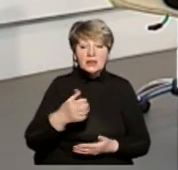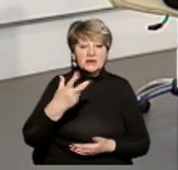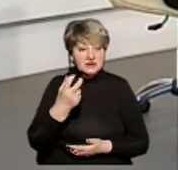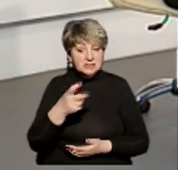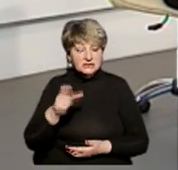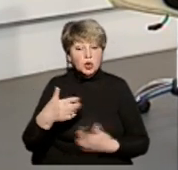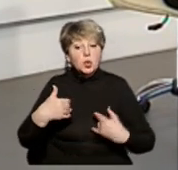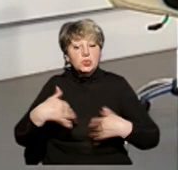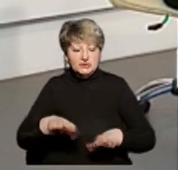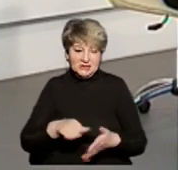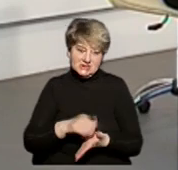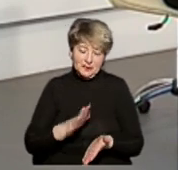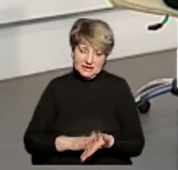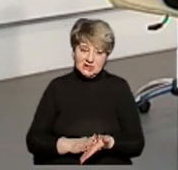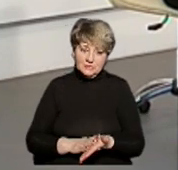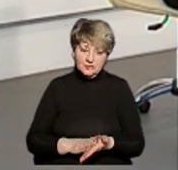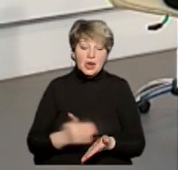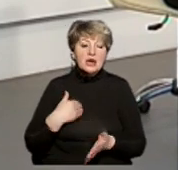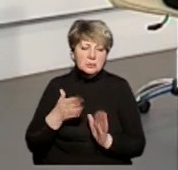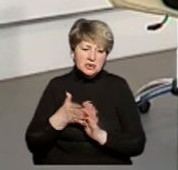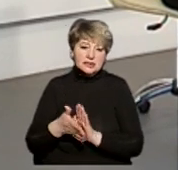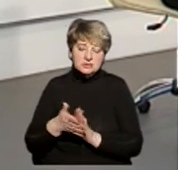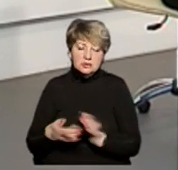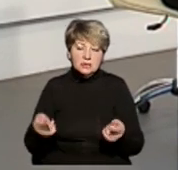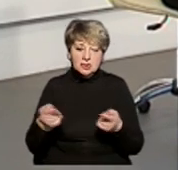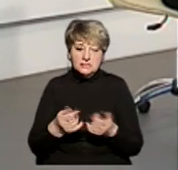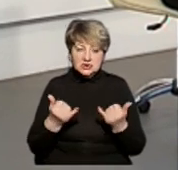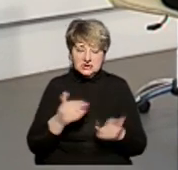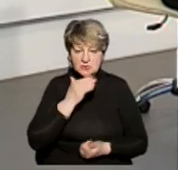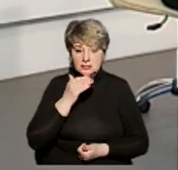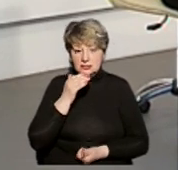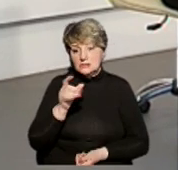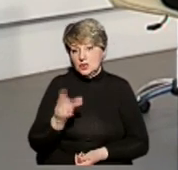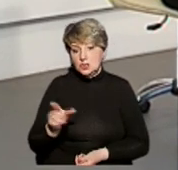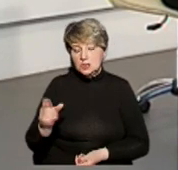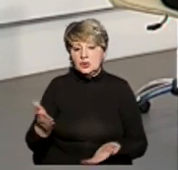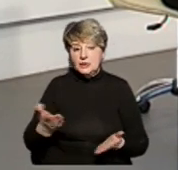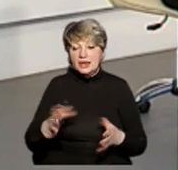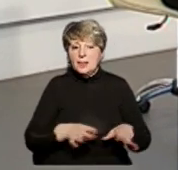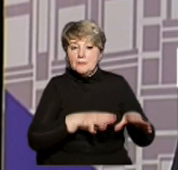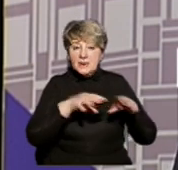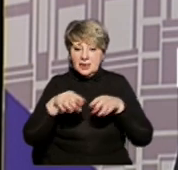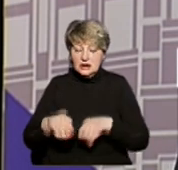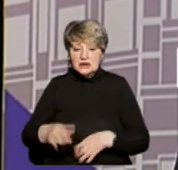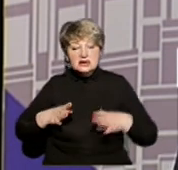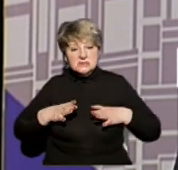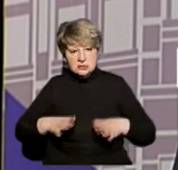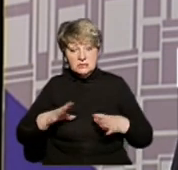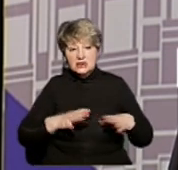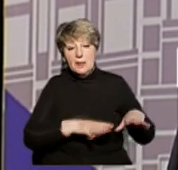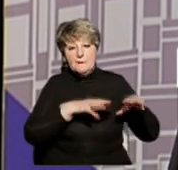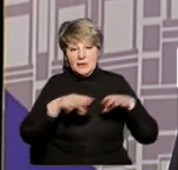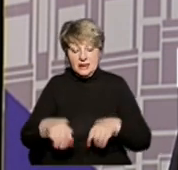записалося. Ну і паралельно, звісно, ми розуміємо чітко, що зараз дуже багато людей, які перемістилися, вони змушені були